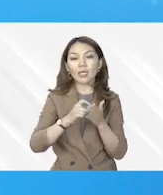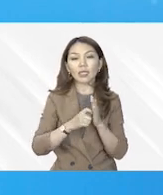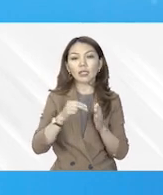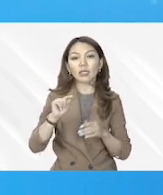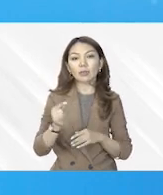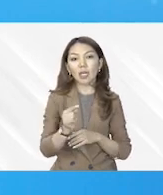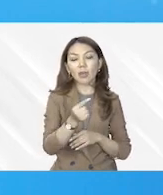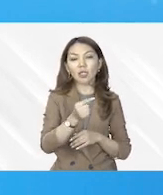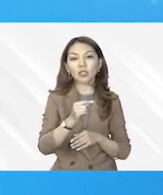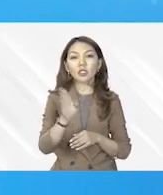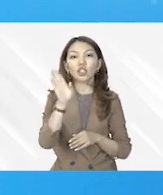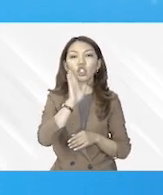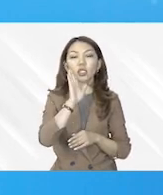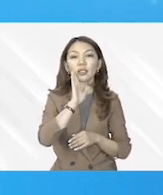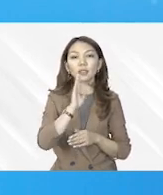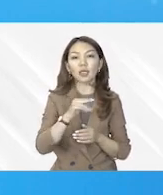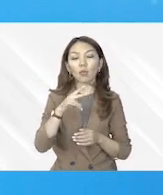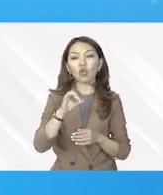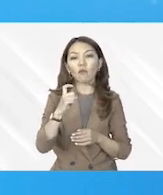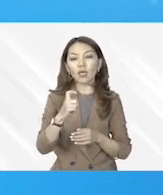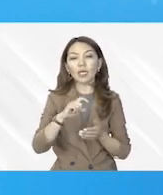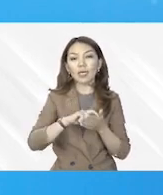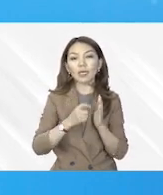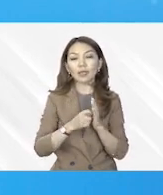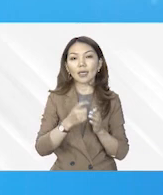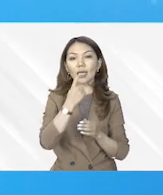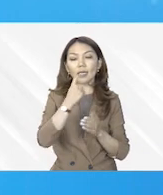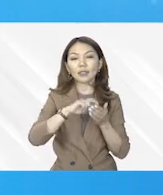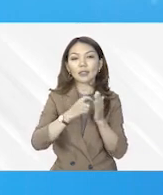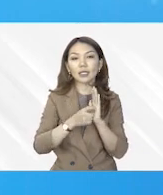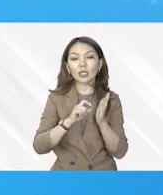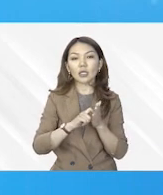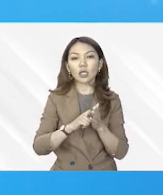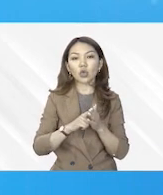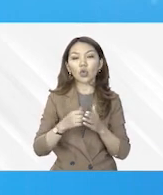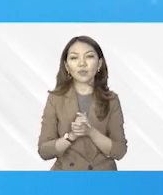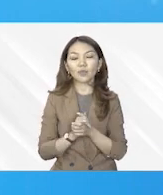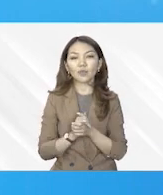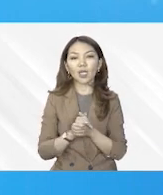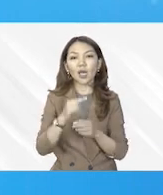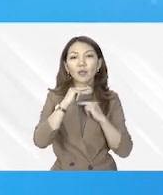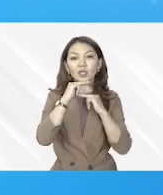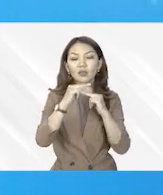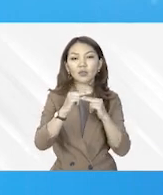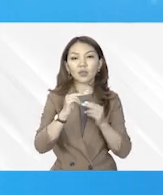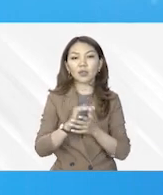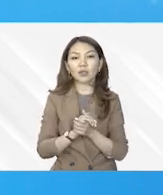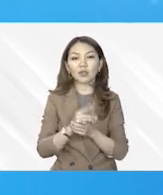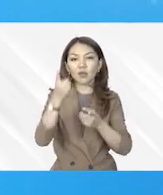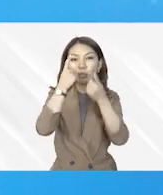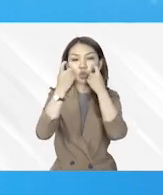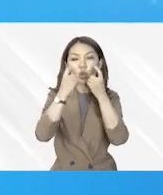сперматозоидов, и женских половых клеток, яйцеклеток у млекопитающих. Обратите внимание